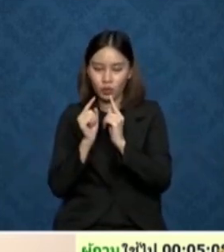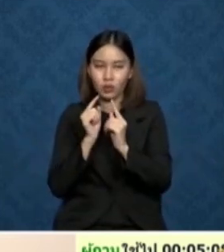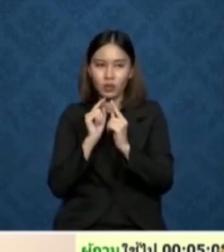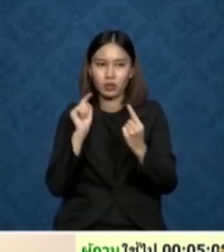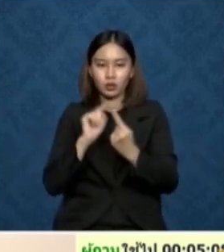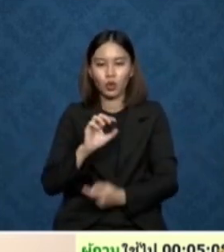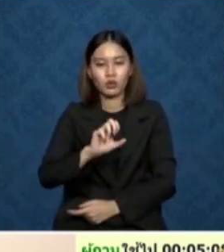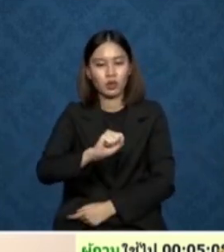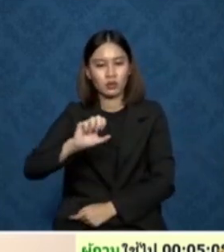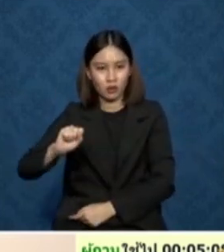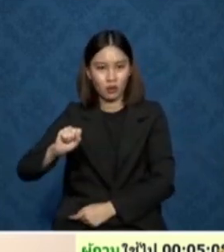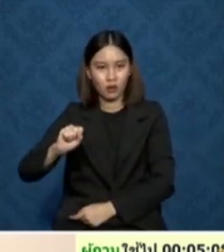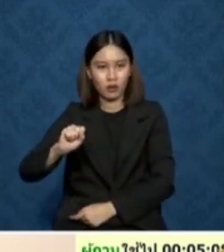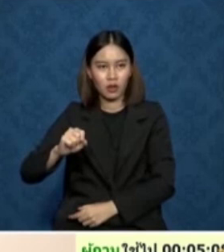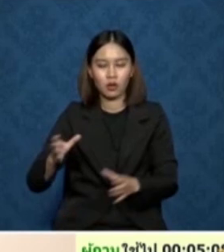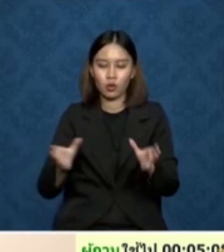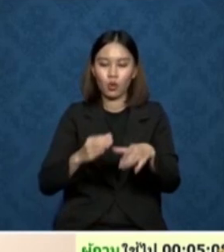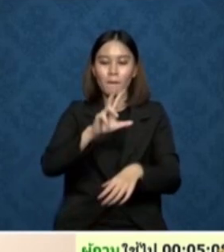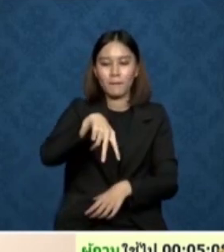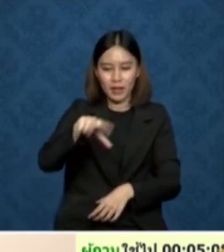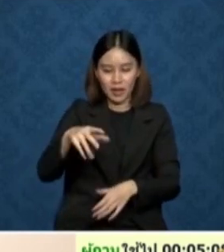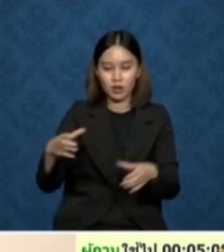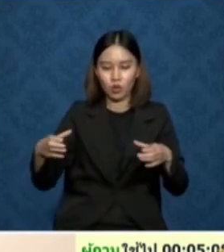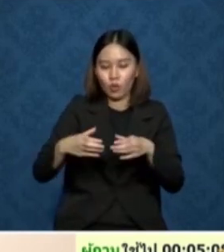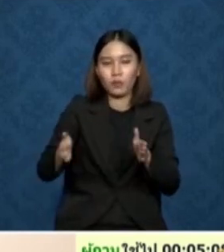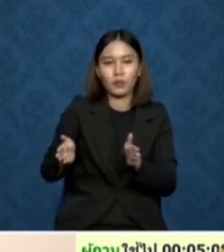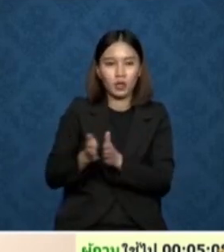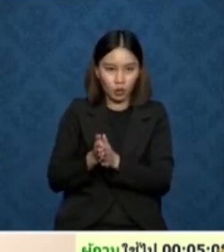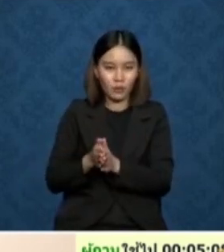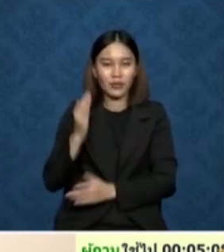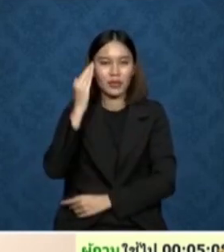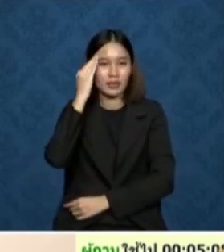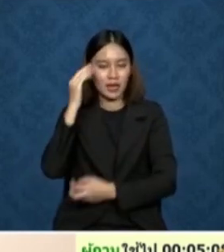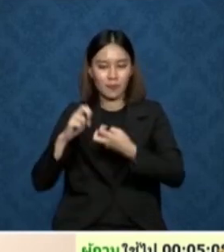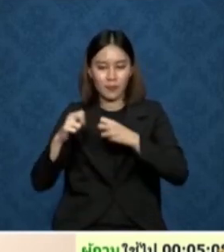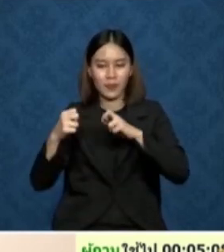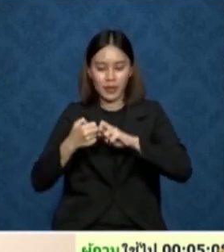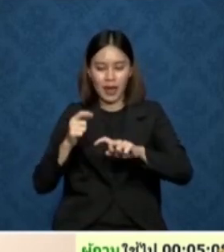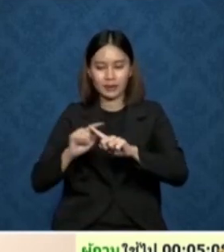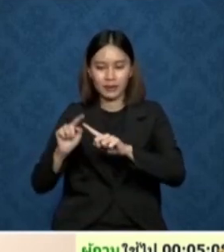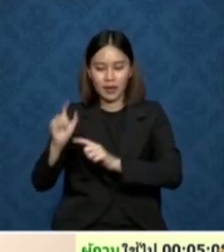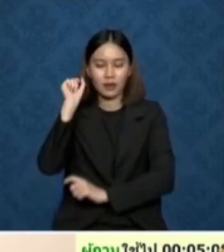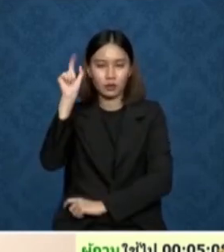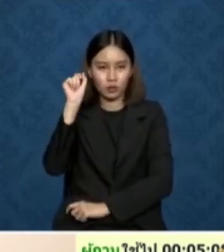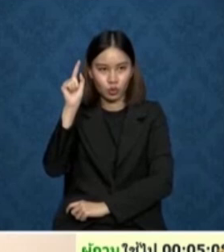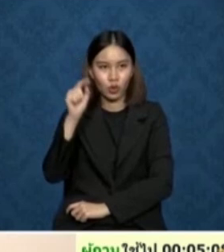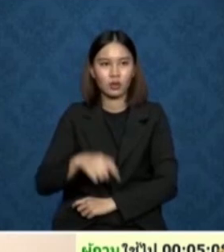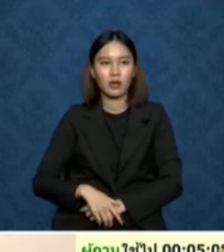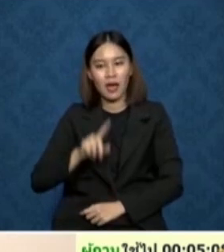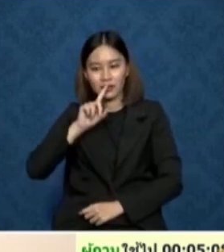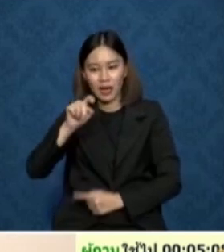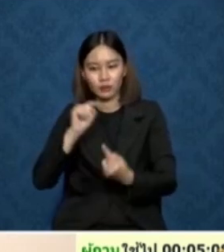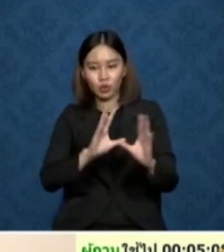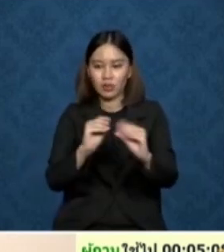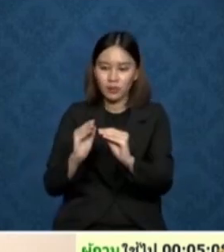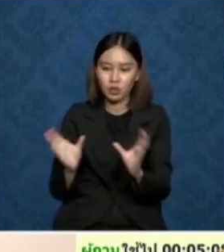ับ สมาชิสภาพุทธัรศลัของพกเพื่อไทย ซึอยในพักเดยวกันก็ได้รบทราบปญหา อย่างเร่งดวนถูกขาม